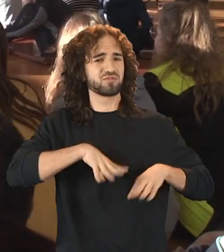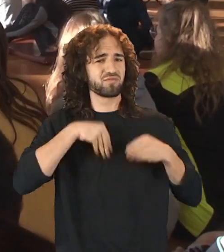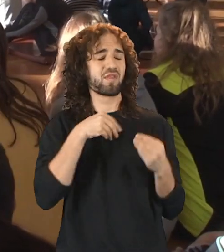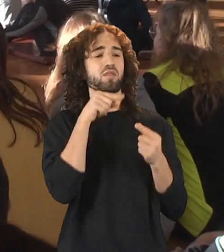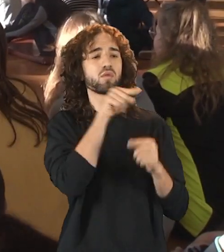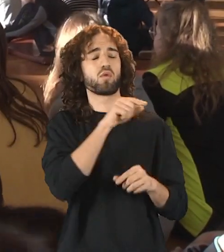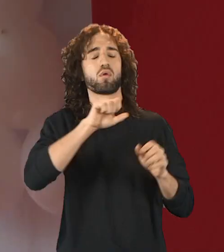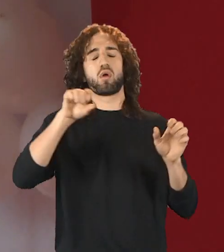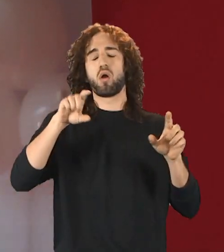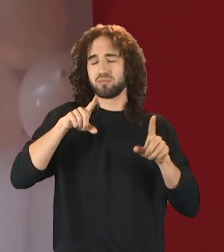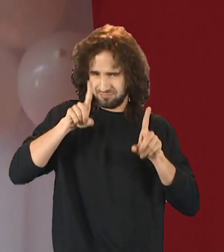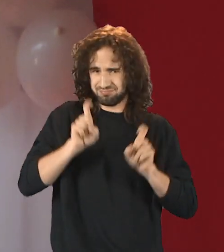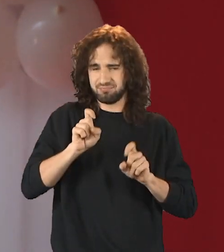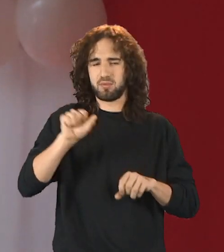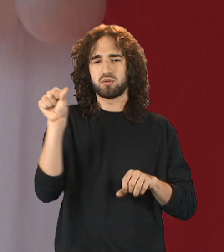Organizacji Narodów Zjednoczonych w